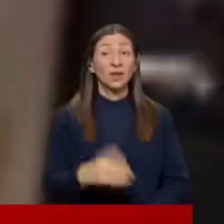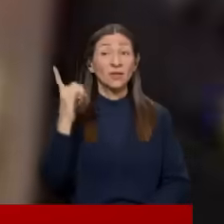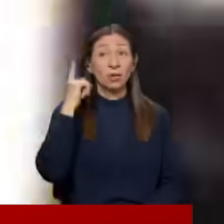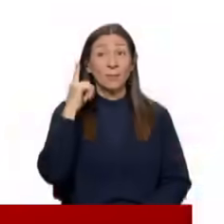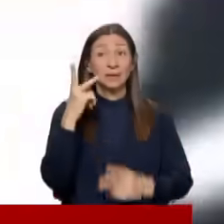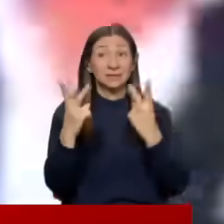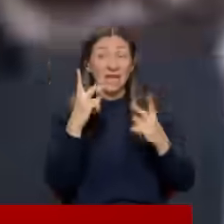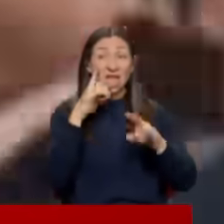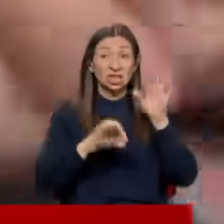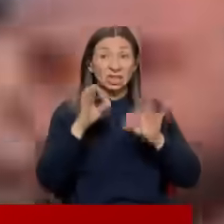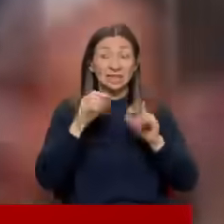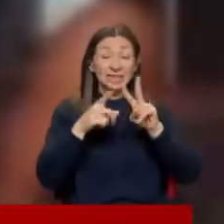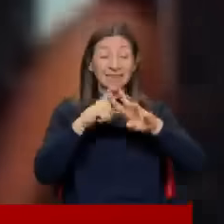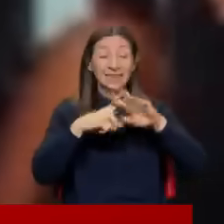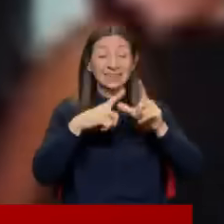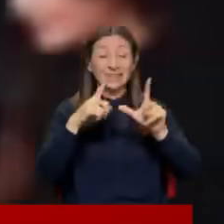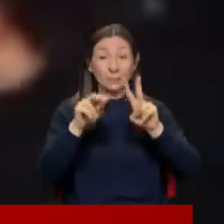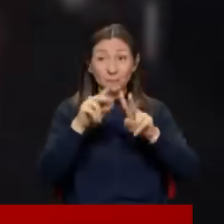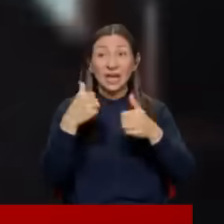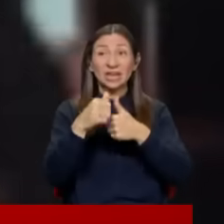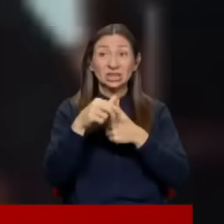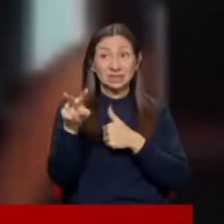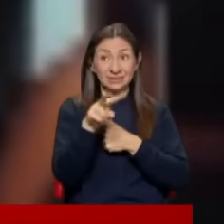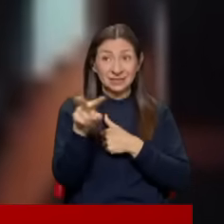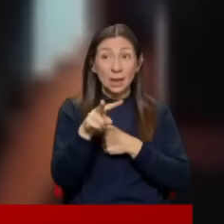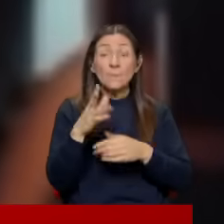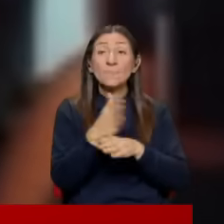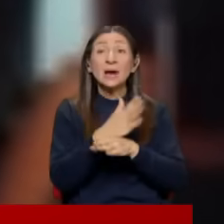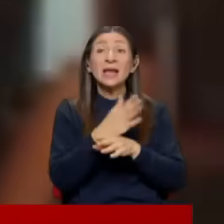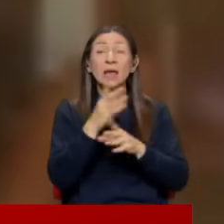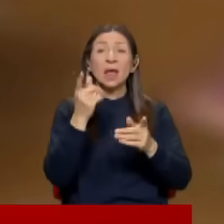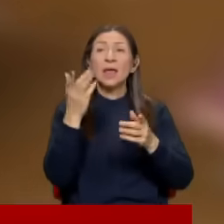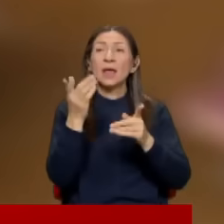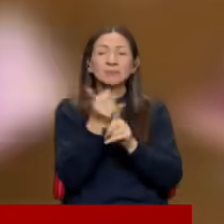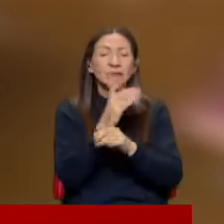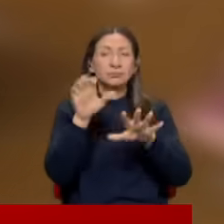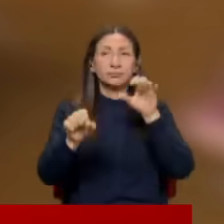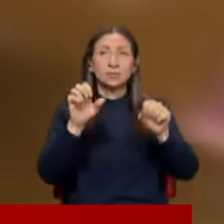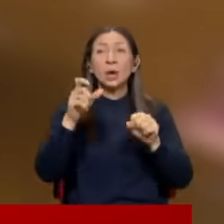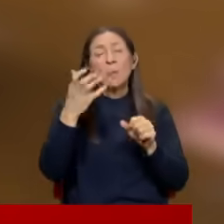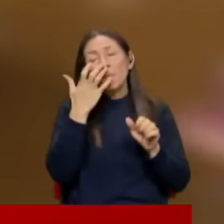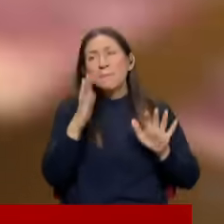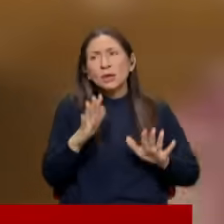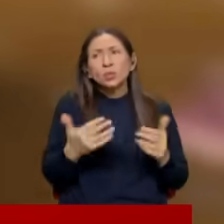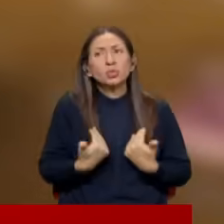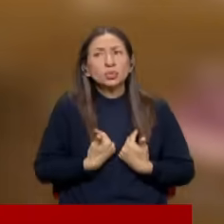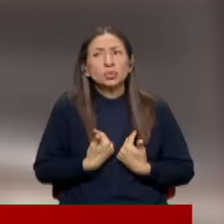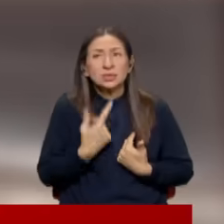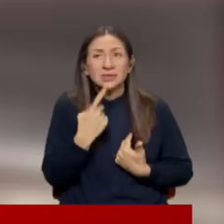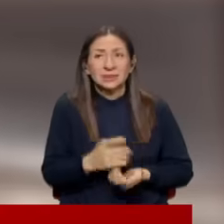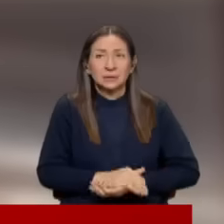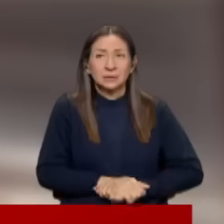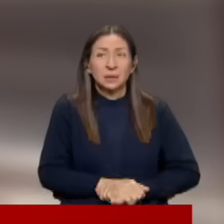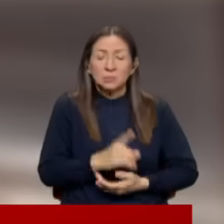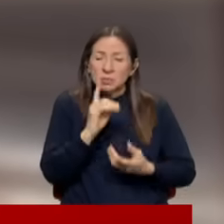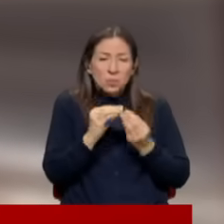Fenomenlere yönelik incelemede Nesim Güngen ve eşi İnanç Güngen'in mal varlıklarına el konuldu. Güngen bekliyorduk açıklaması yaptı.